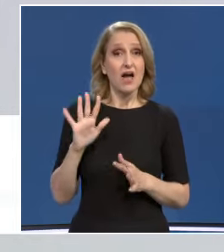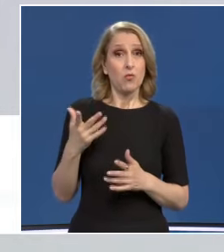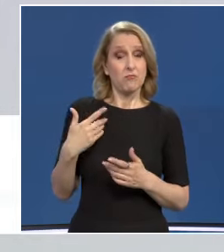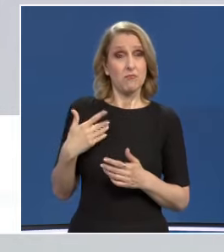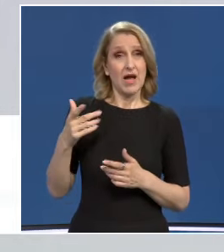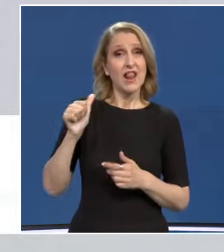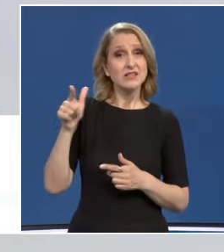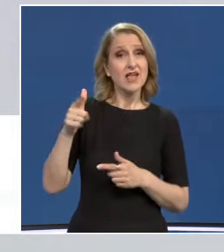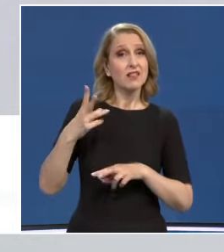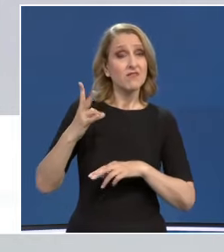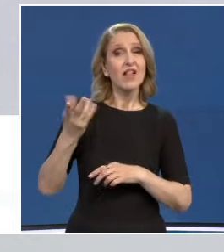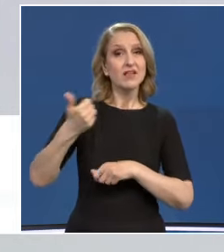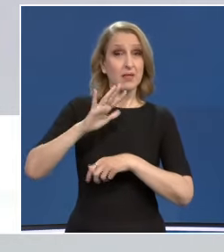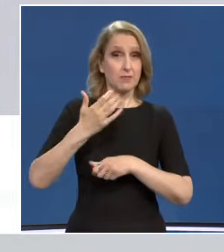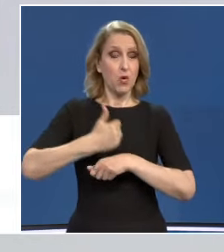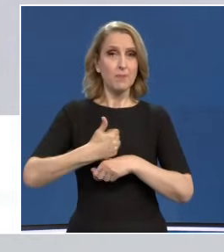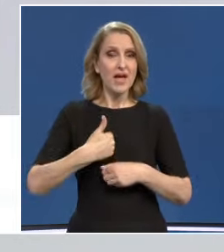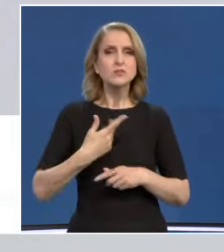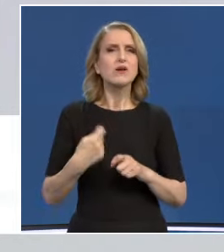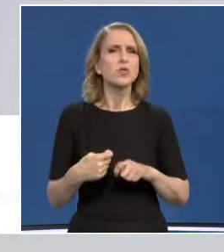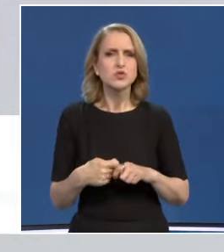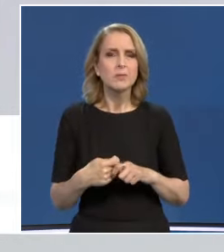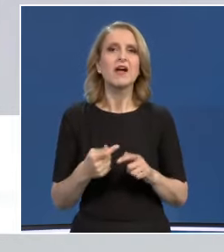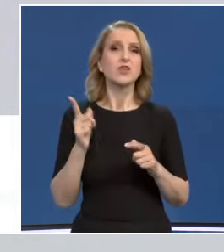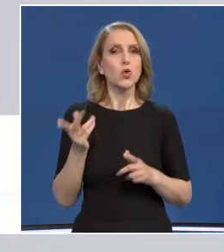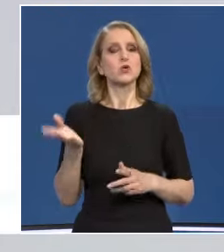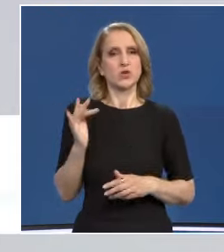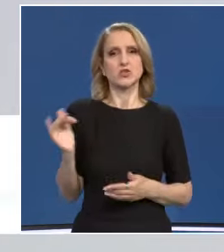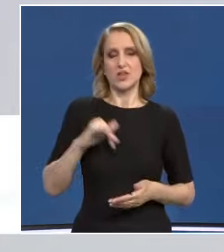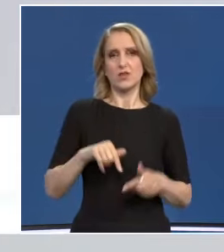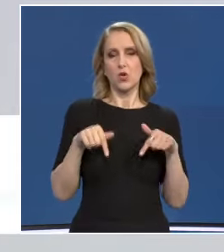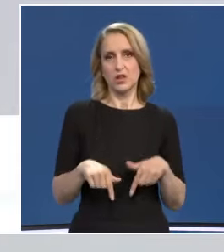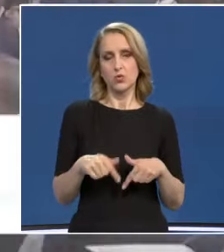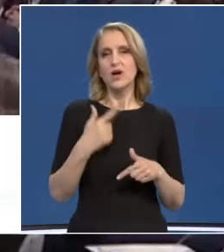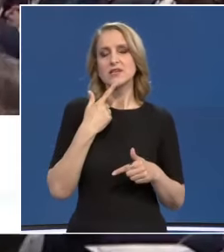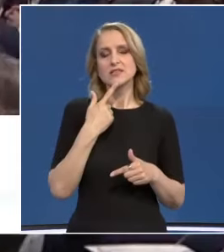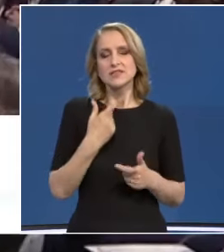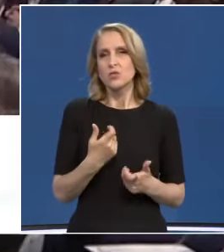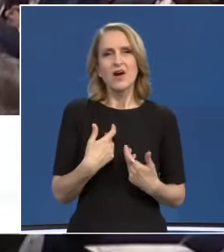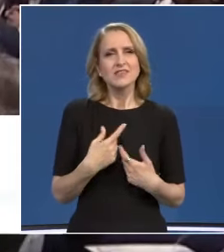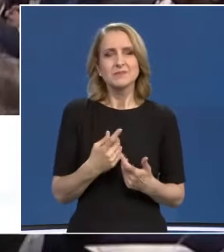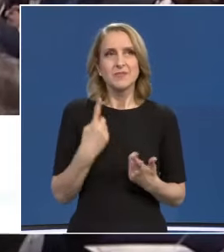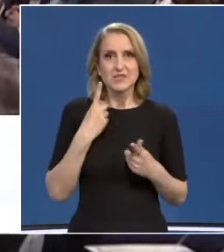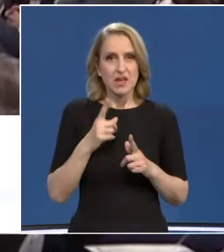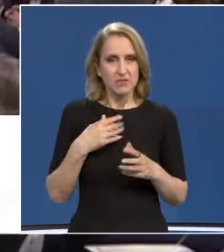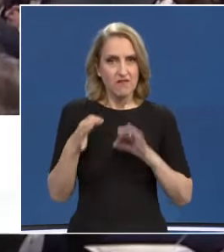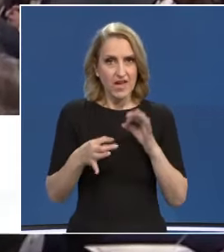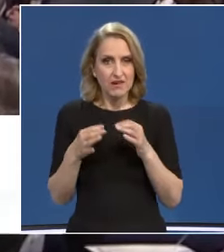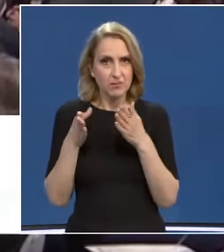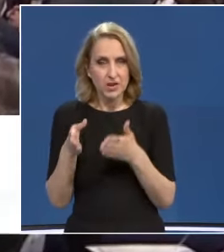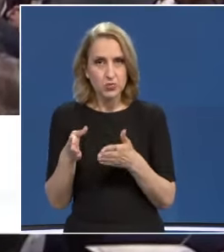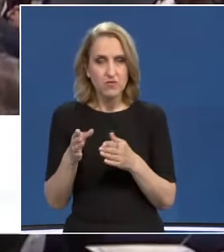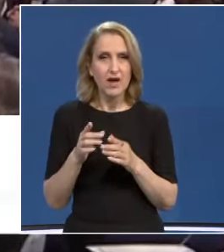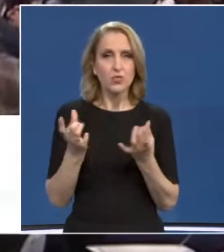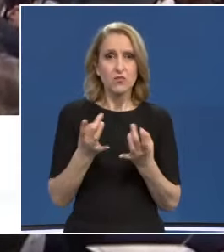място и съм сигурна, че той щеше да е тук, на тази трибуна. Не знам дали да вярвам на тази новина, но